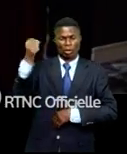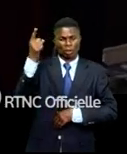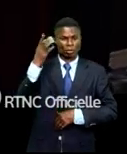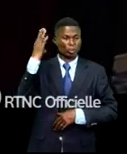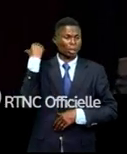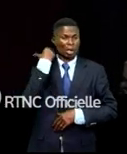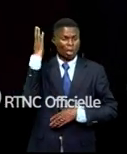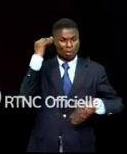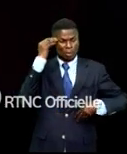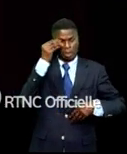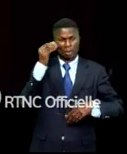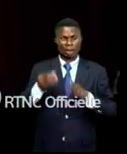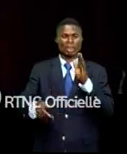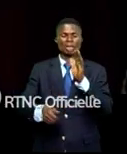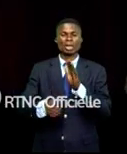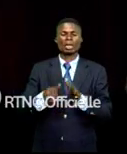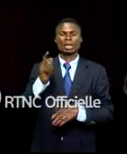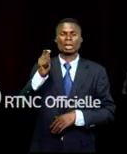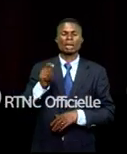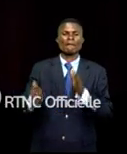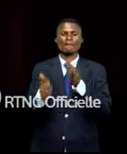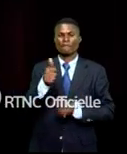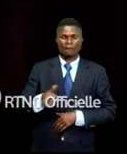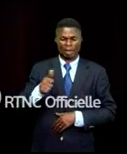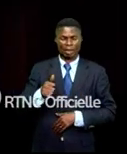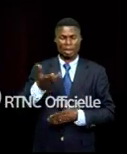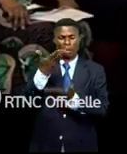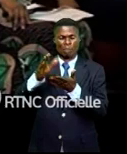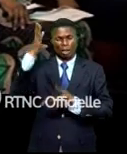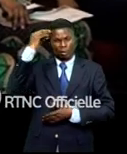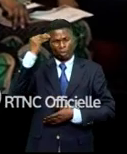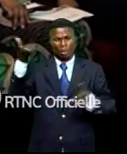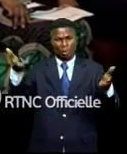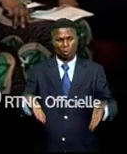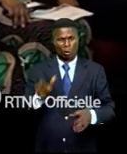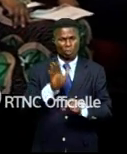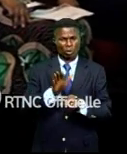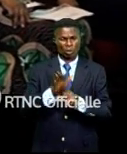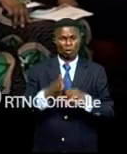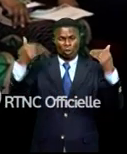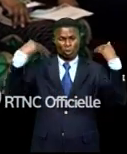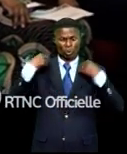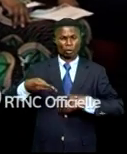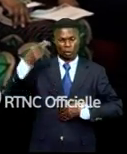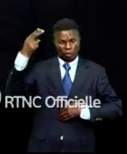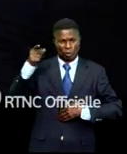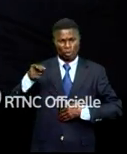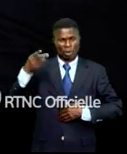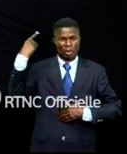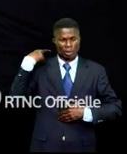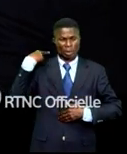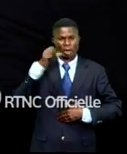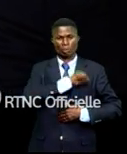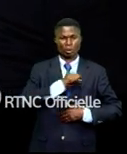trisomie 21 au cours d'une matinée de partage d'expériences. C'était en présence de plusieurs hôtes de marque, parmi lesquels les députés